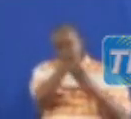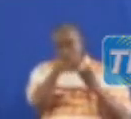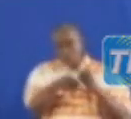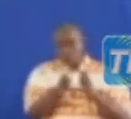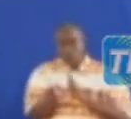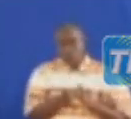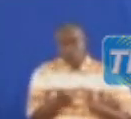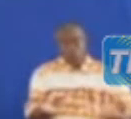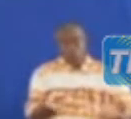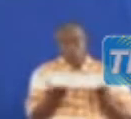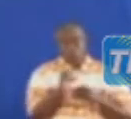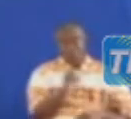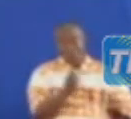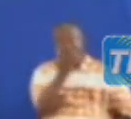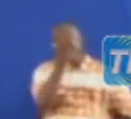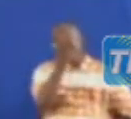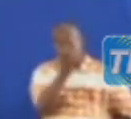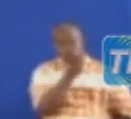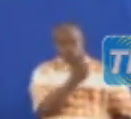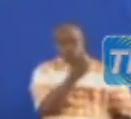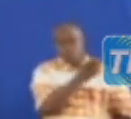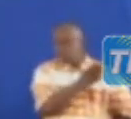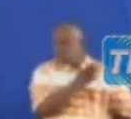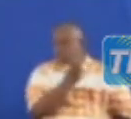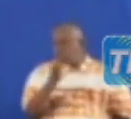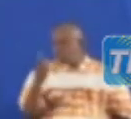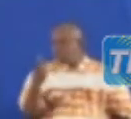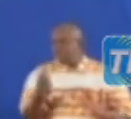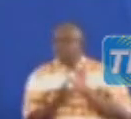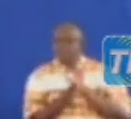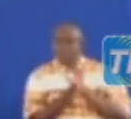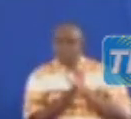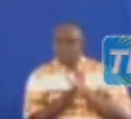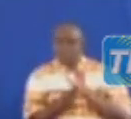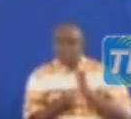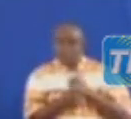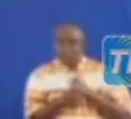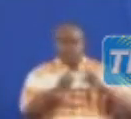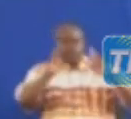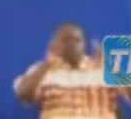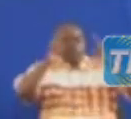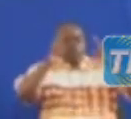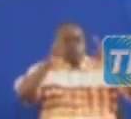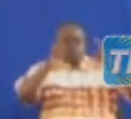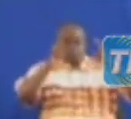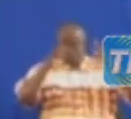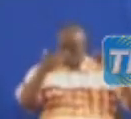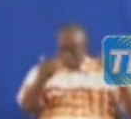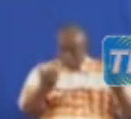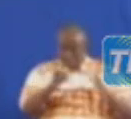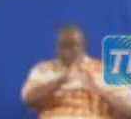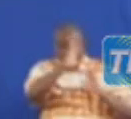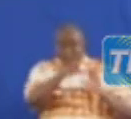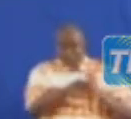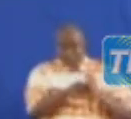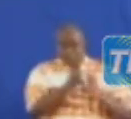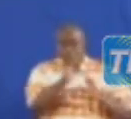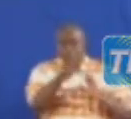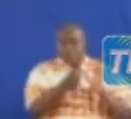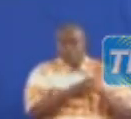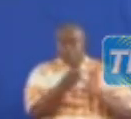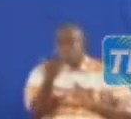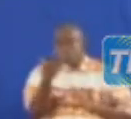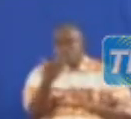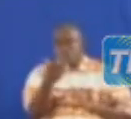taifa wa maendeleo wa miaka mitano 2021 mpaka 2026, ajenda ya Afrika ya 2063 na